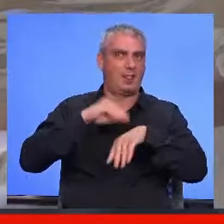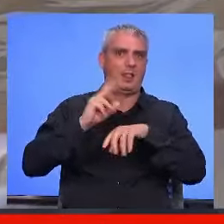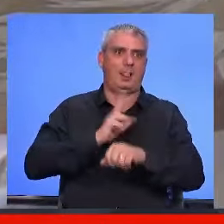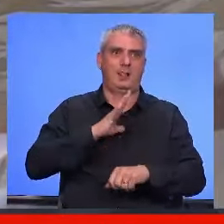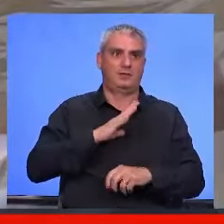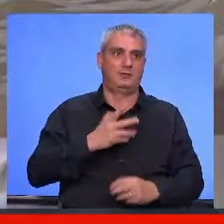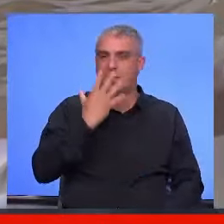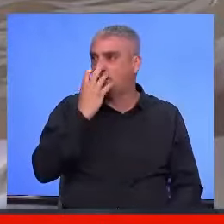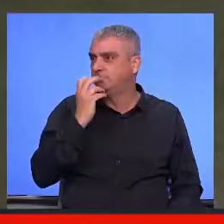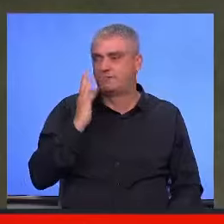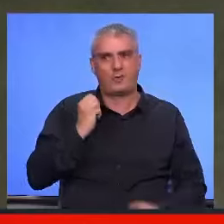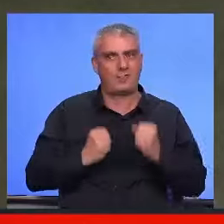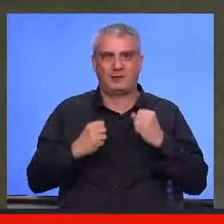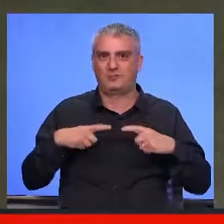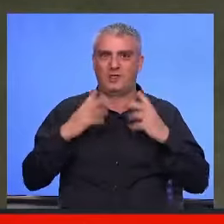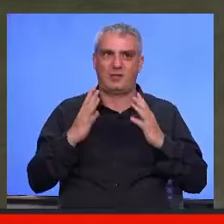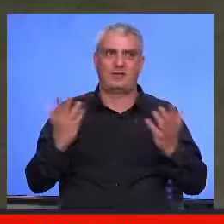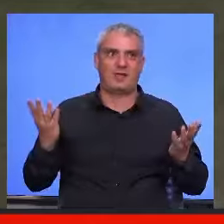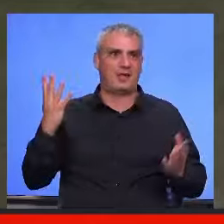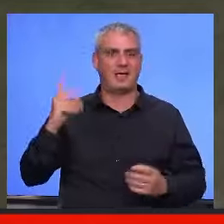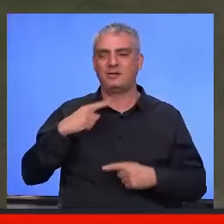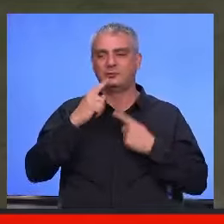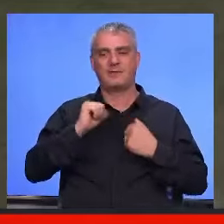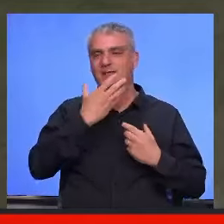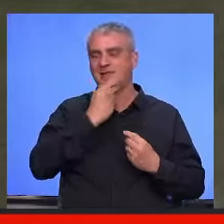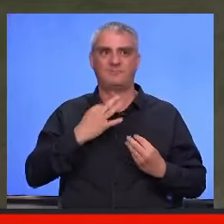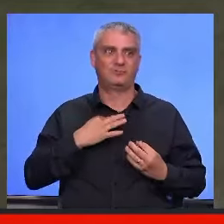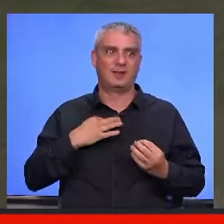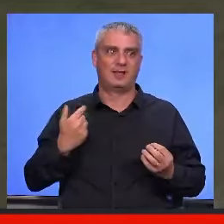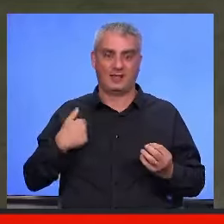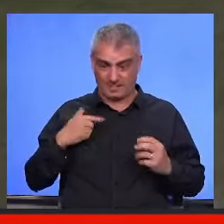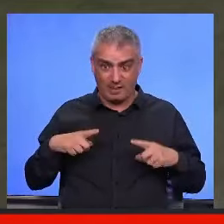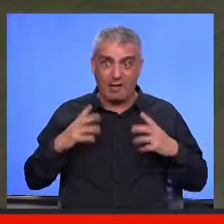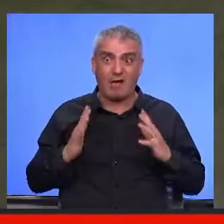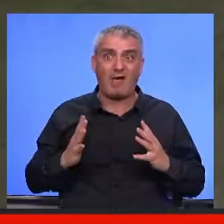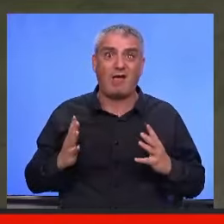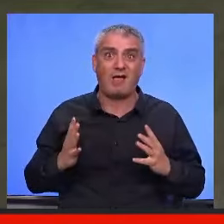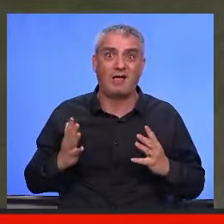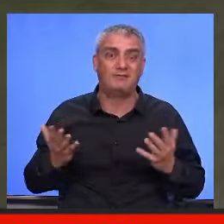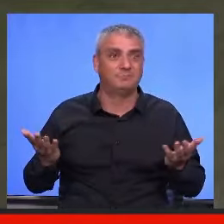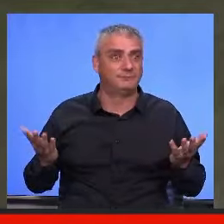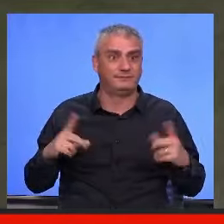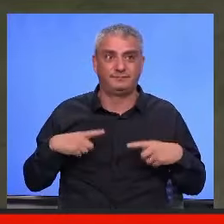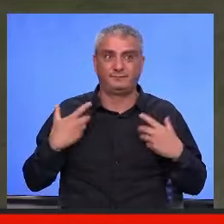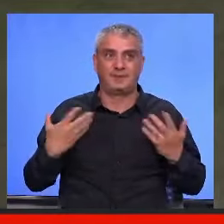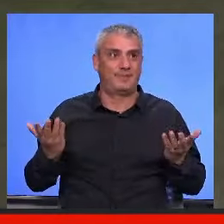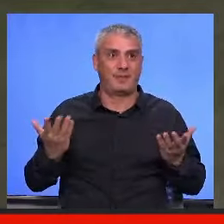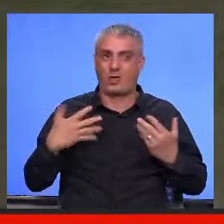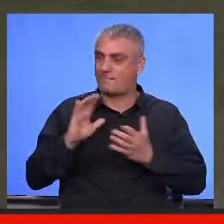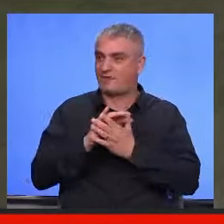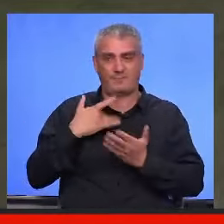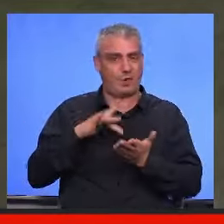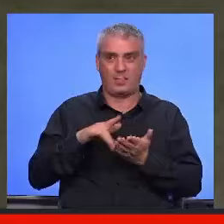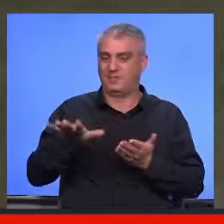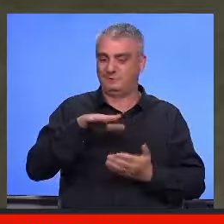עצוב וקשה להיות ככה. השנים הכי יפות שלי, אני חיה ככה. אני חיה בלי שרוב החברים שלי